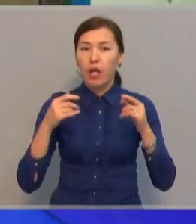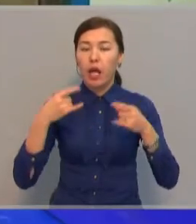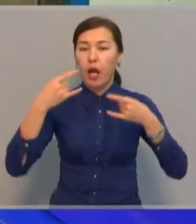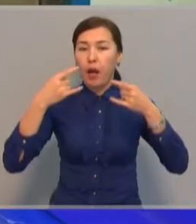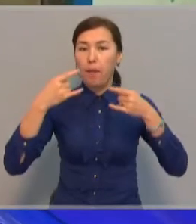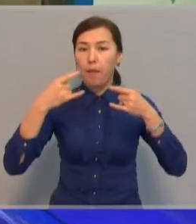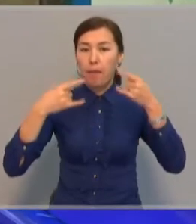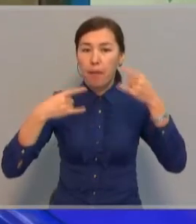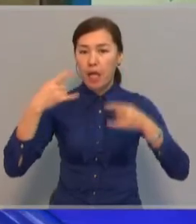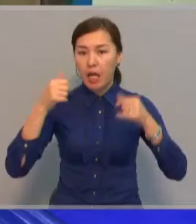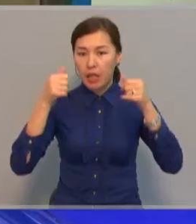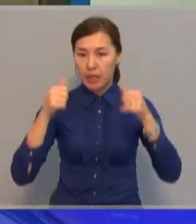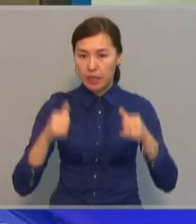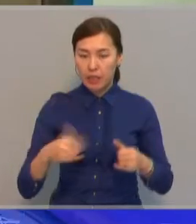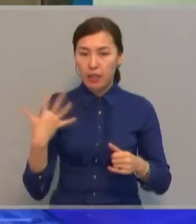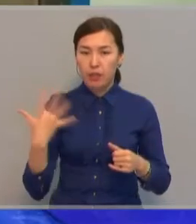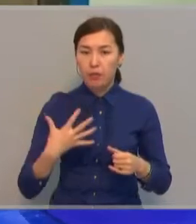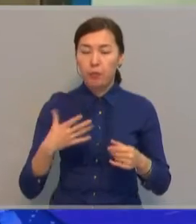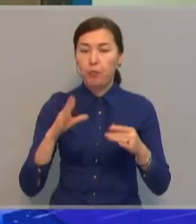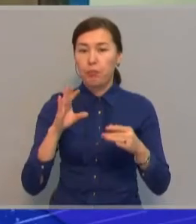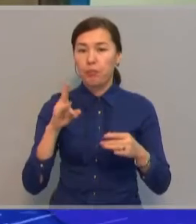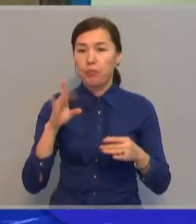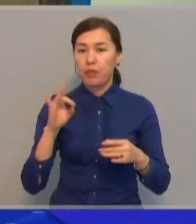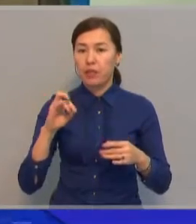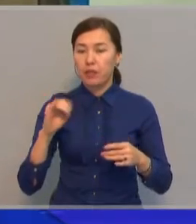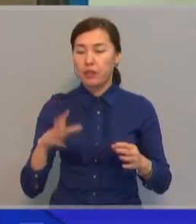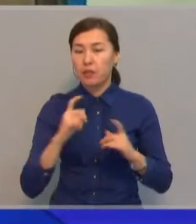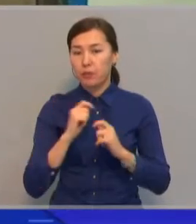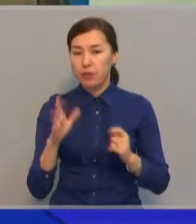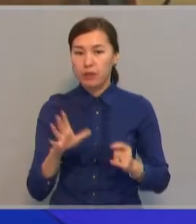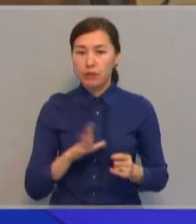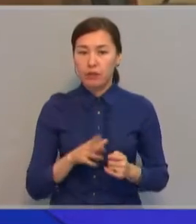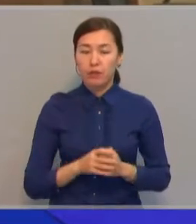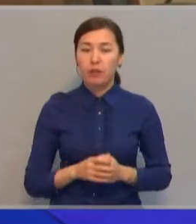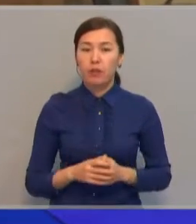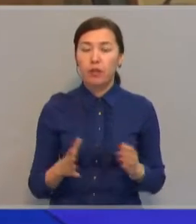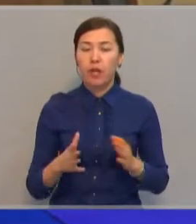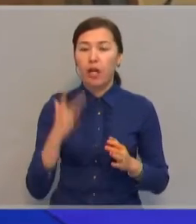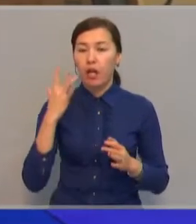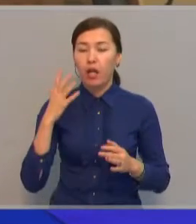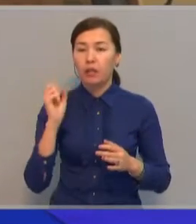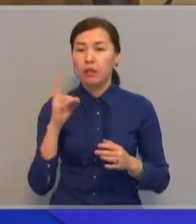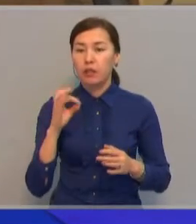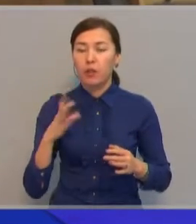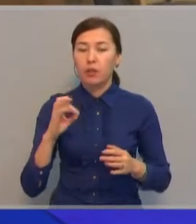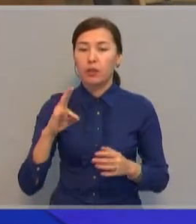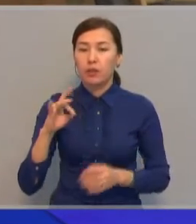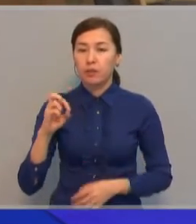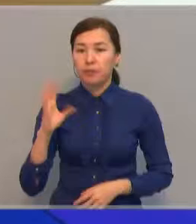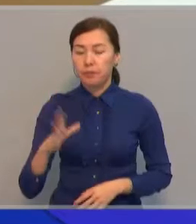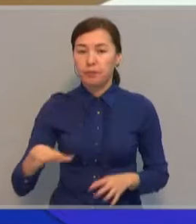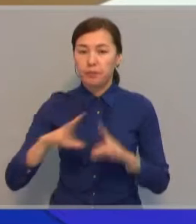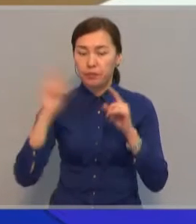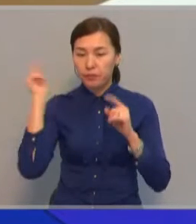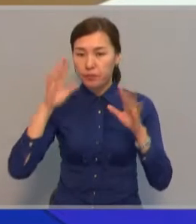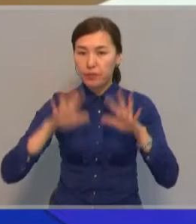интерактивтік панель және де 5 принтер сыйға тарттық. Кеңес елді мекеніндегі Өмірбек Жолдасбеков жалпы